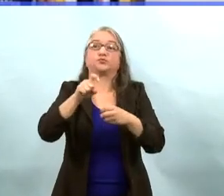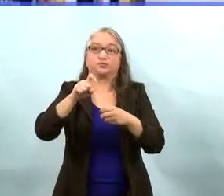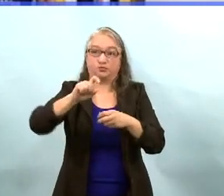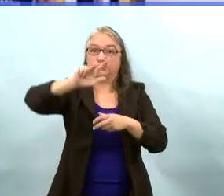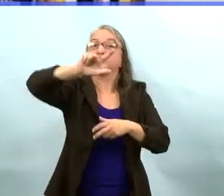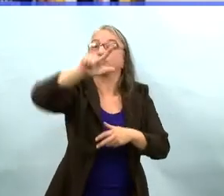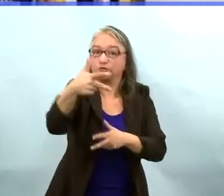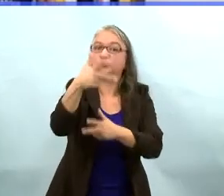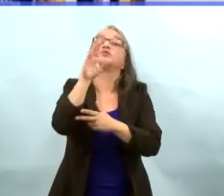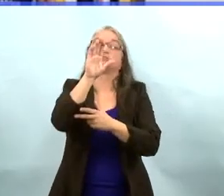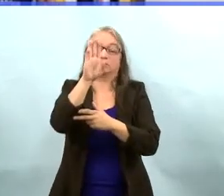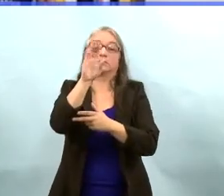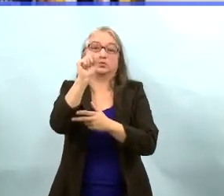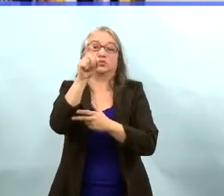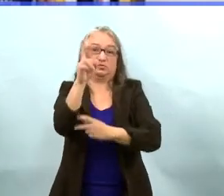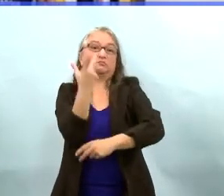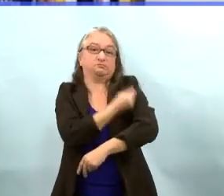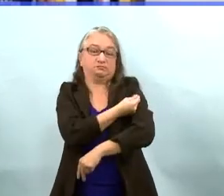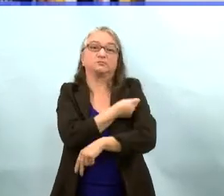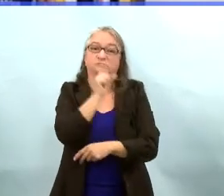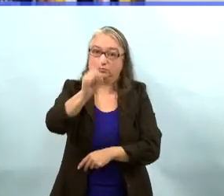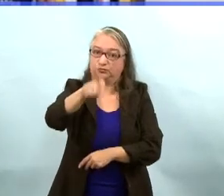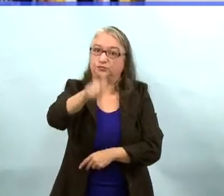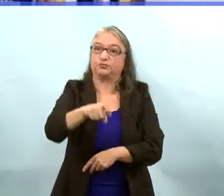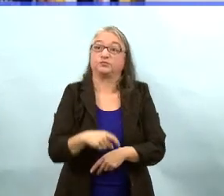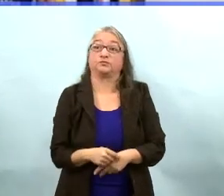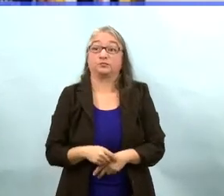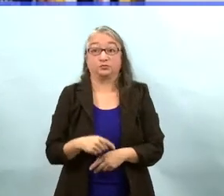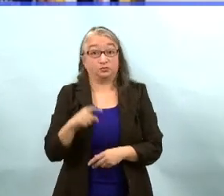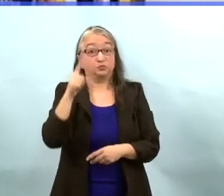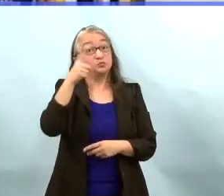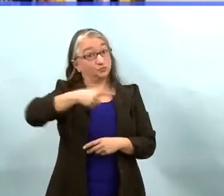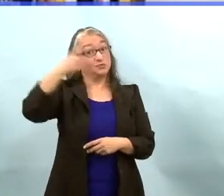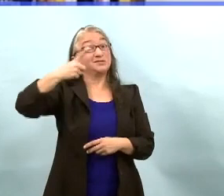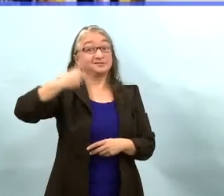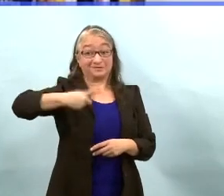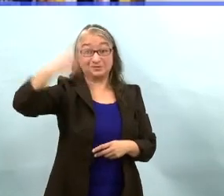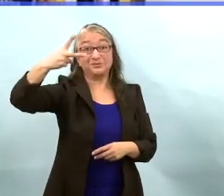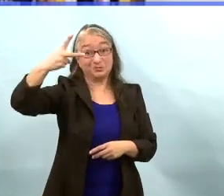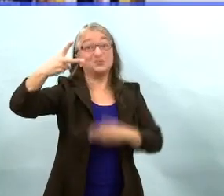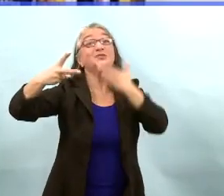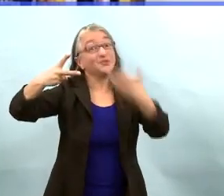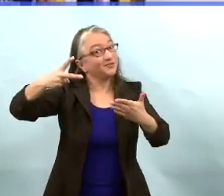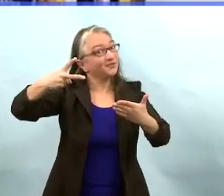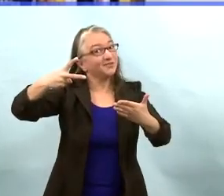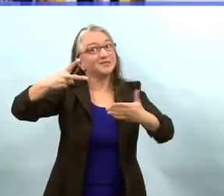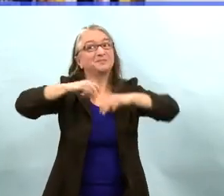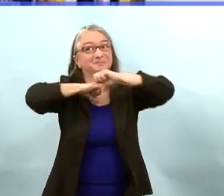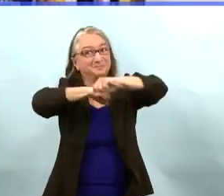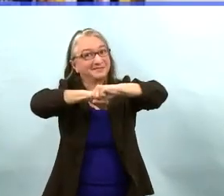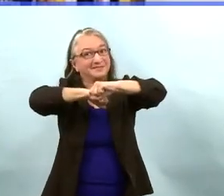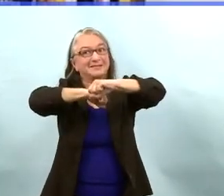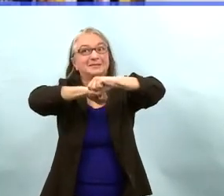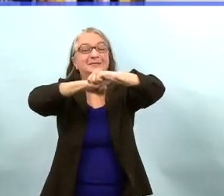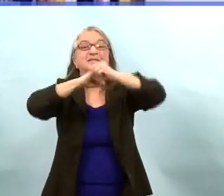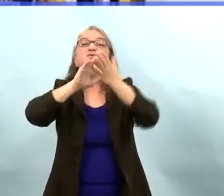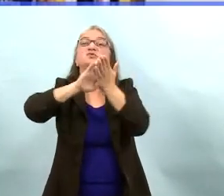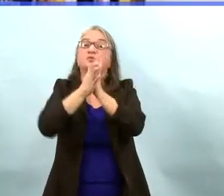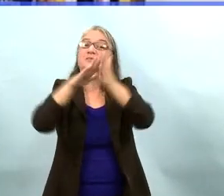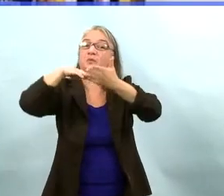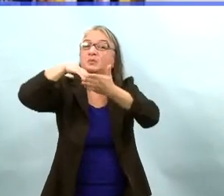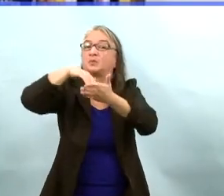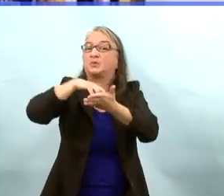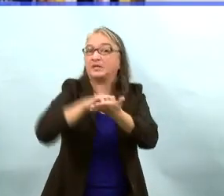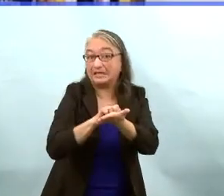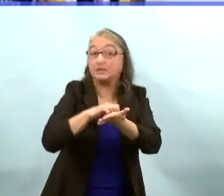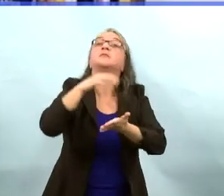mais on sait qu'ils sont moins protégés que dès qu'ils avaient reçu leur deuxième dose. Il est important donc d'améliorer, d'optimiser cette protection